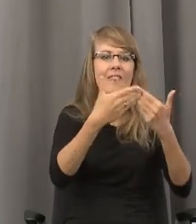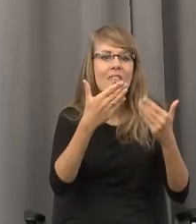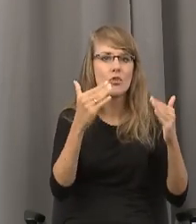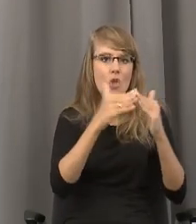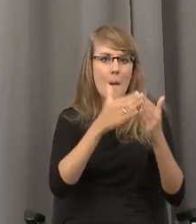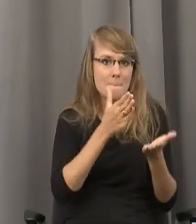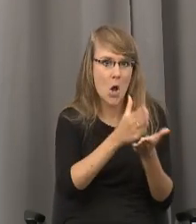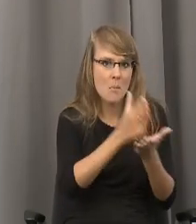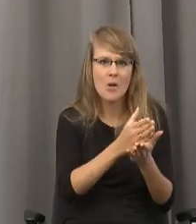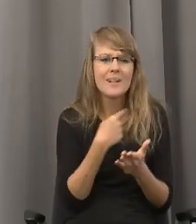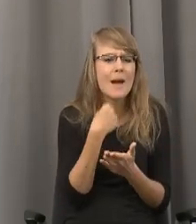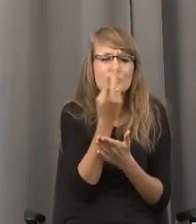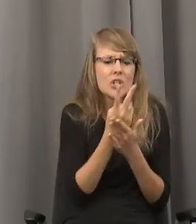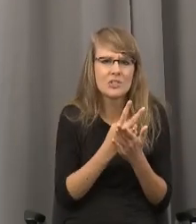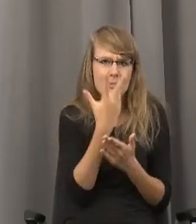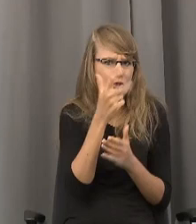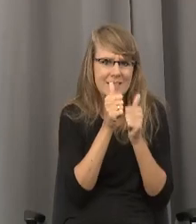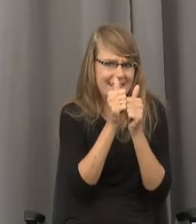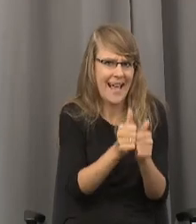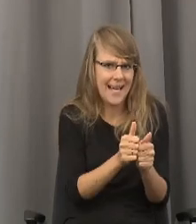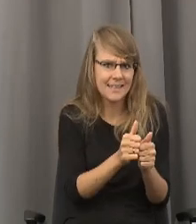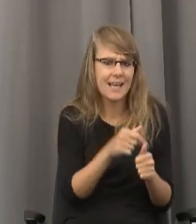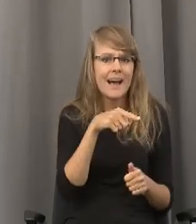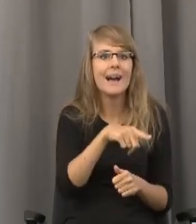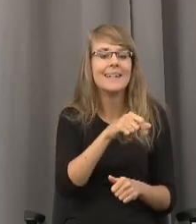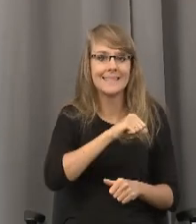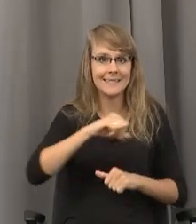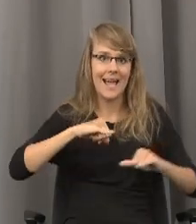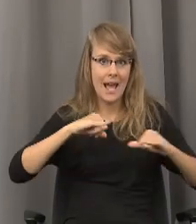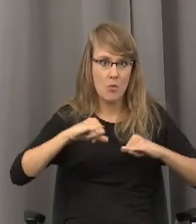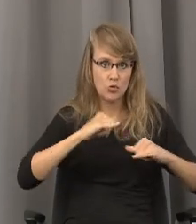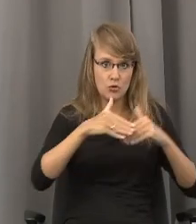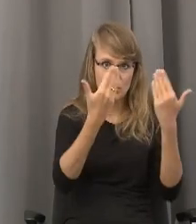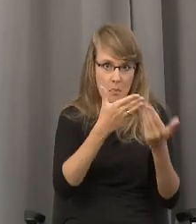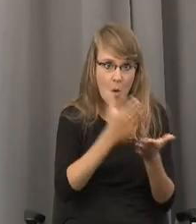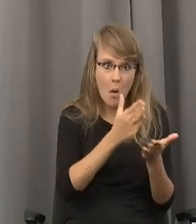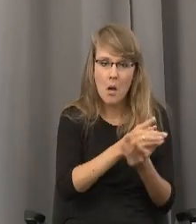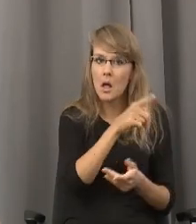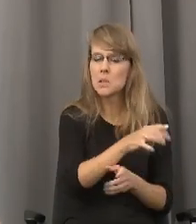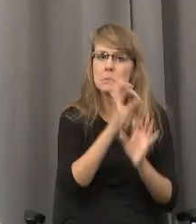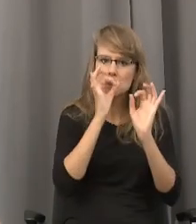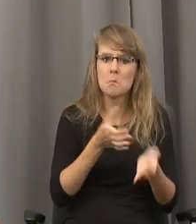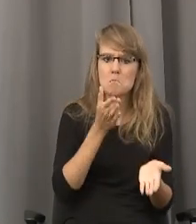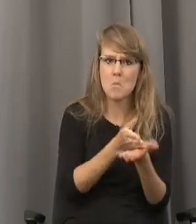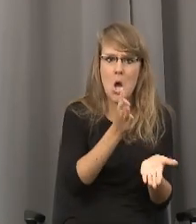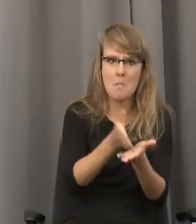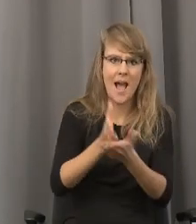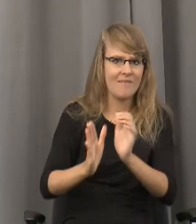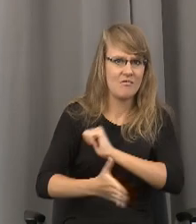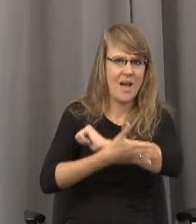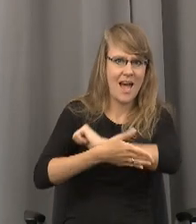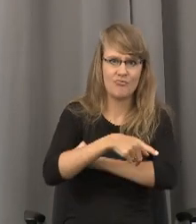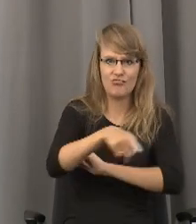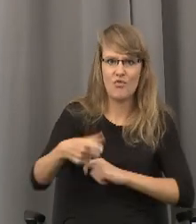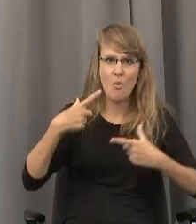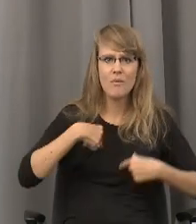zdania wstępu z tego raportu. Prowadzone przez samorządy dzienne domy pomocy skutecznie zapewniają seniorom tak potrzebne wsparcie, pomimo